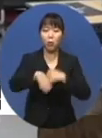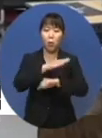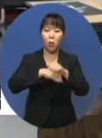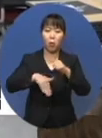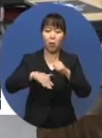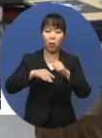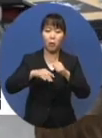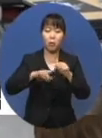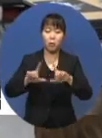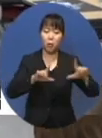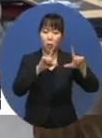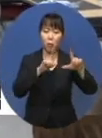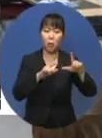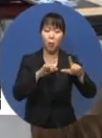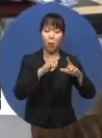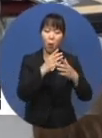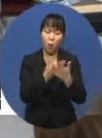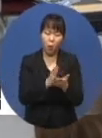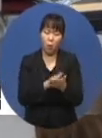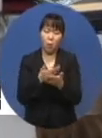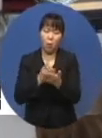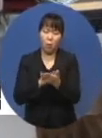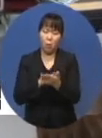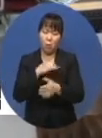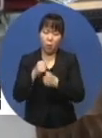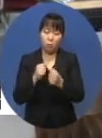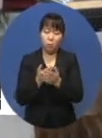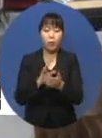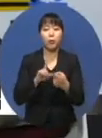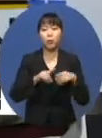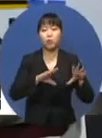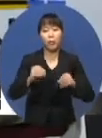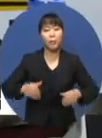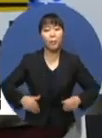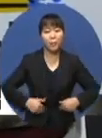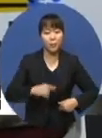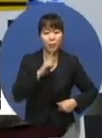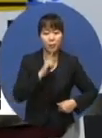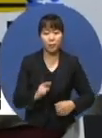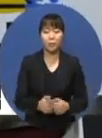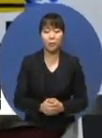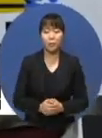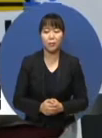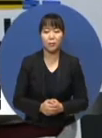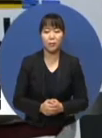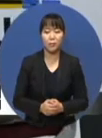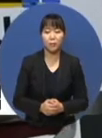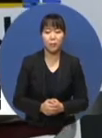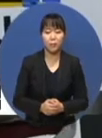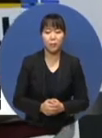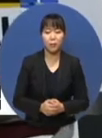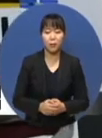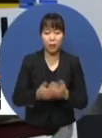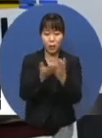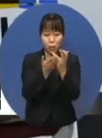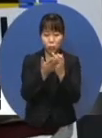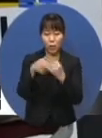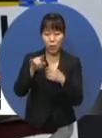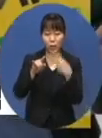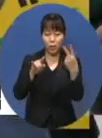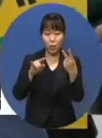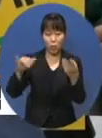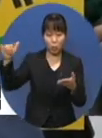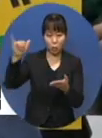생태계를 위협하는 낭 개발은 중단되어야 한다고 지적했습니다 한편 제주 제 2의 공항